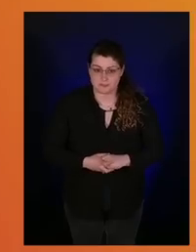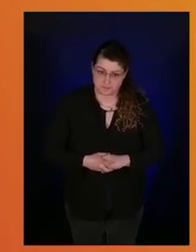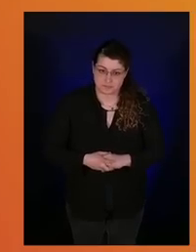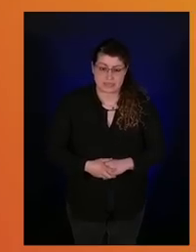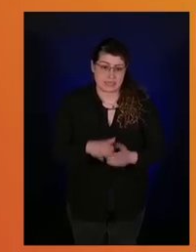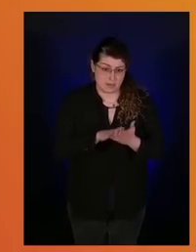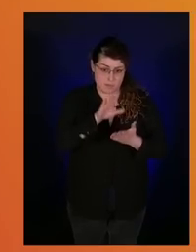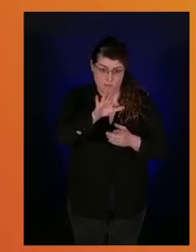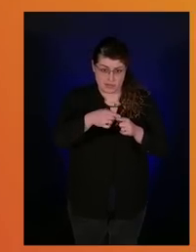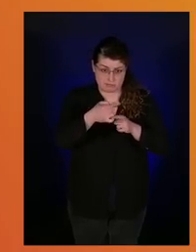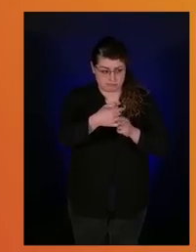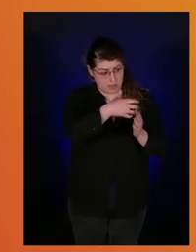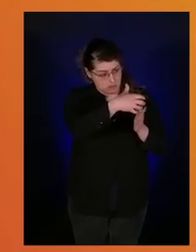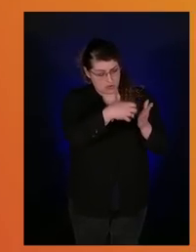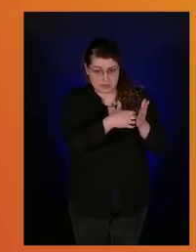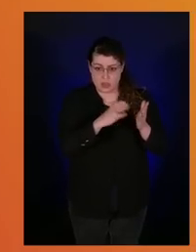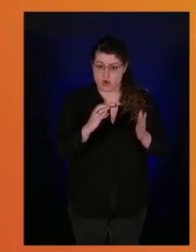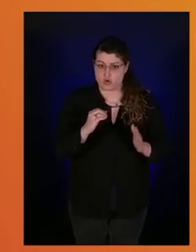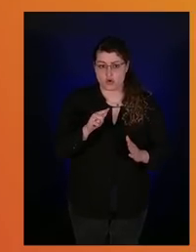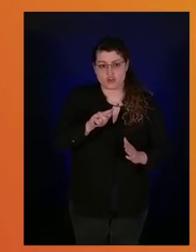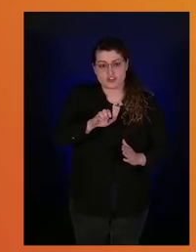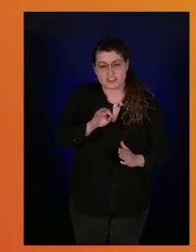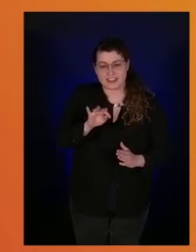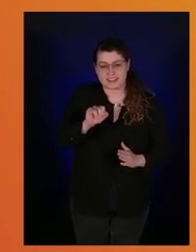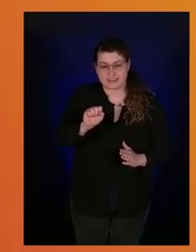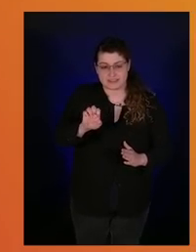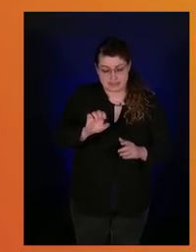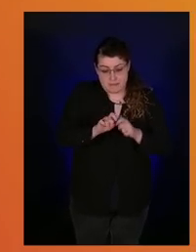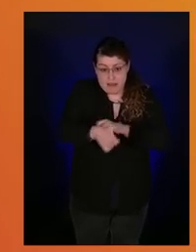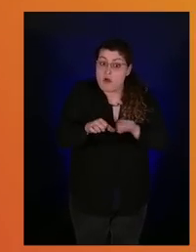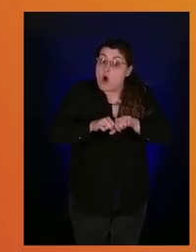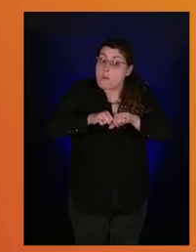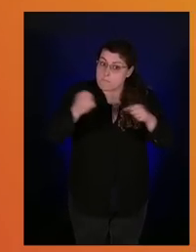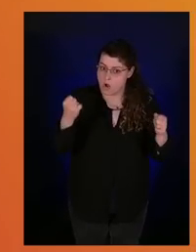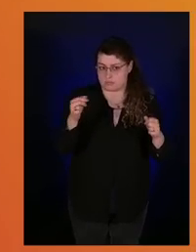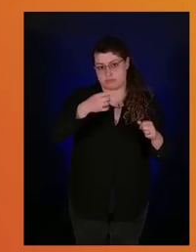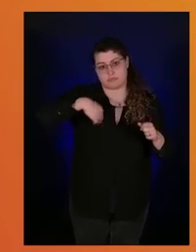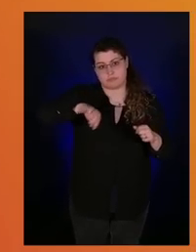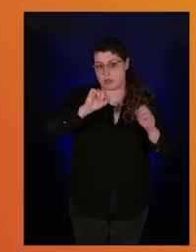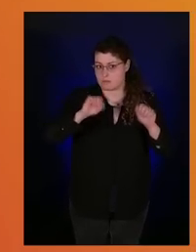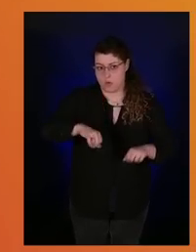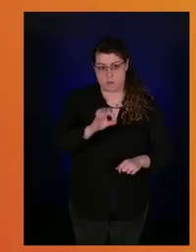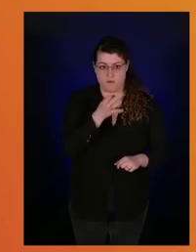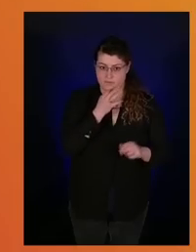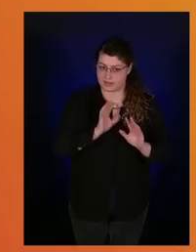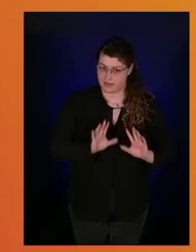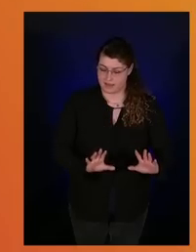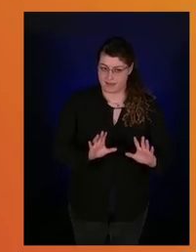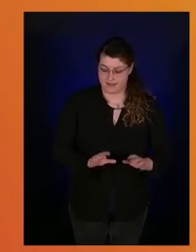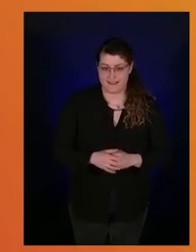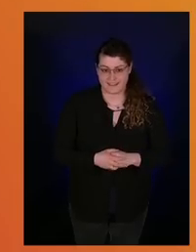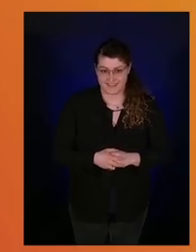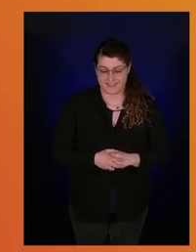Promis, après le rapport du COGETIS, on aura droit à une pause bien méritée. Donc pour